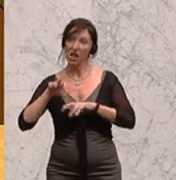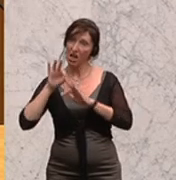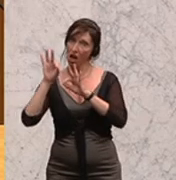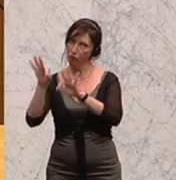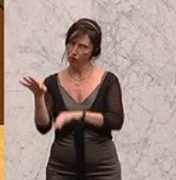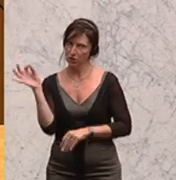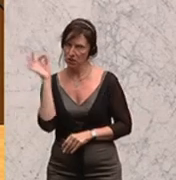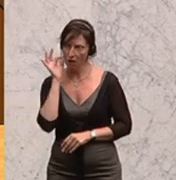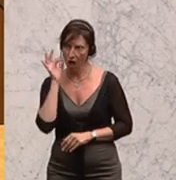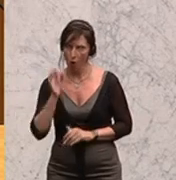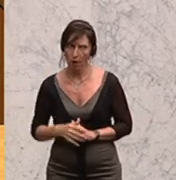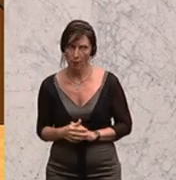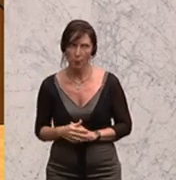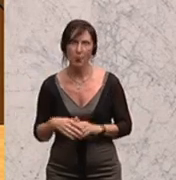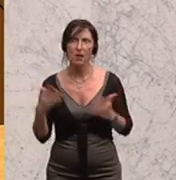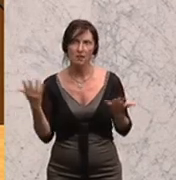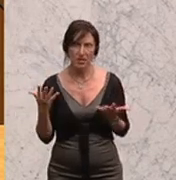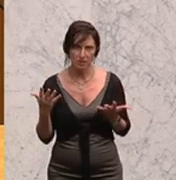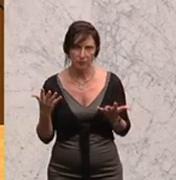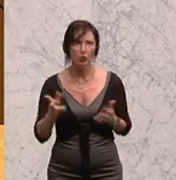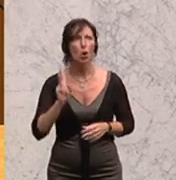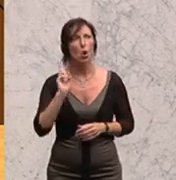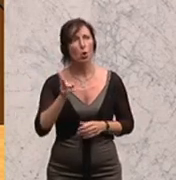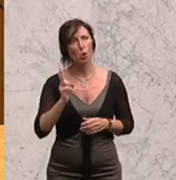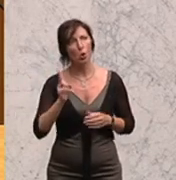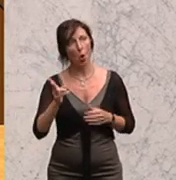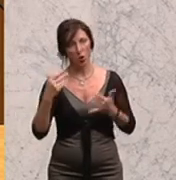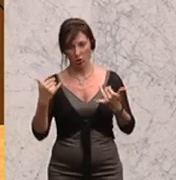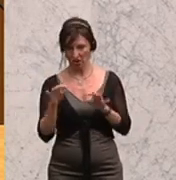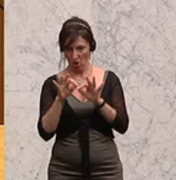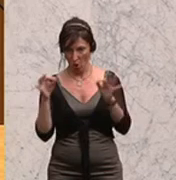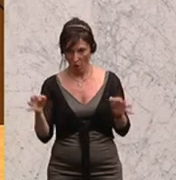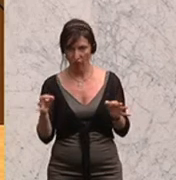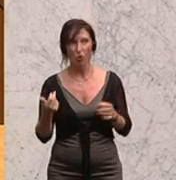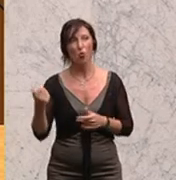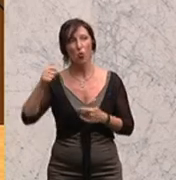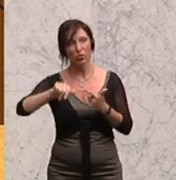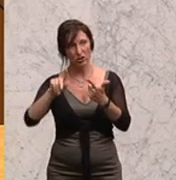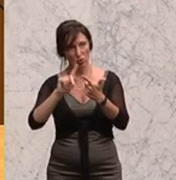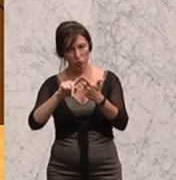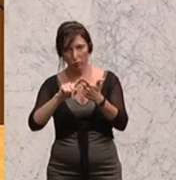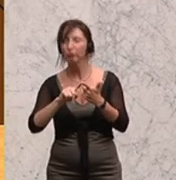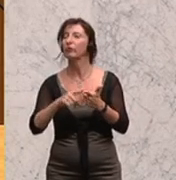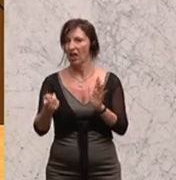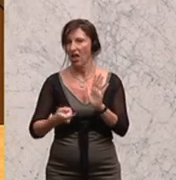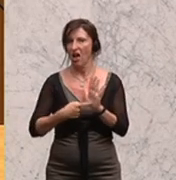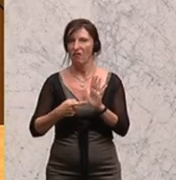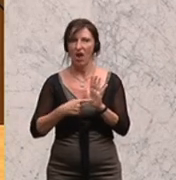ist der Preis der Kontenöffnung und das ist ein Preis der Registrierkassen.